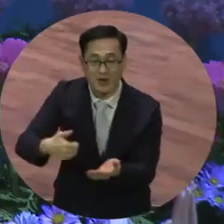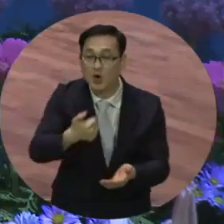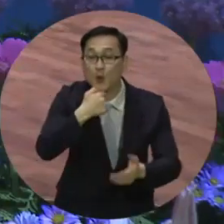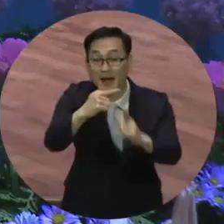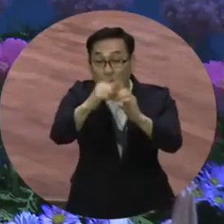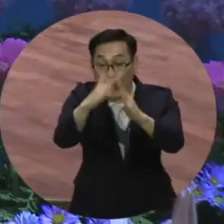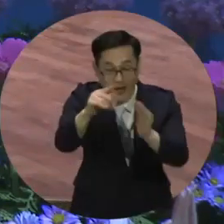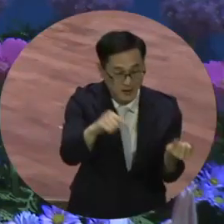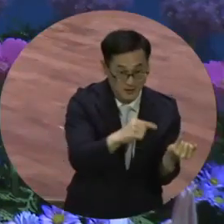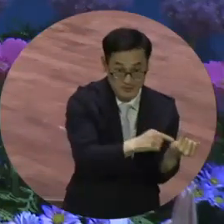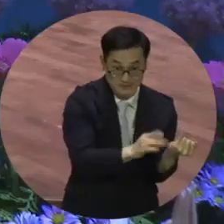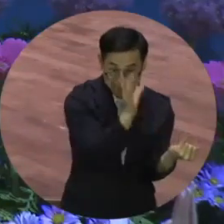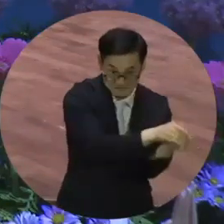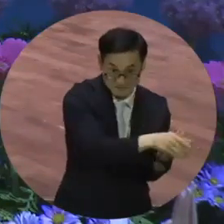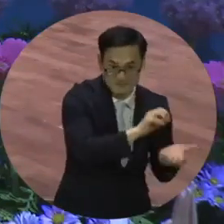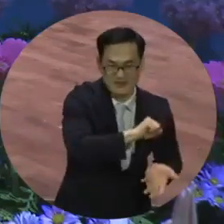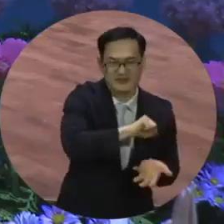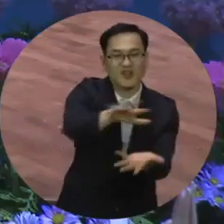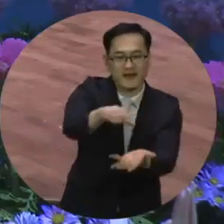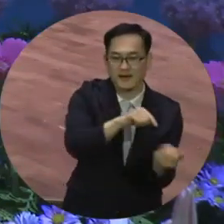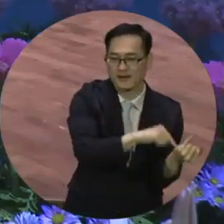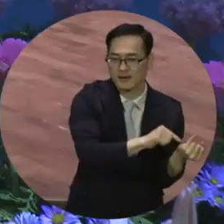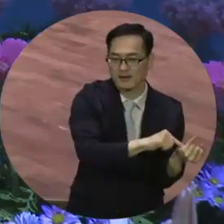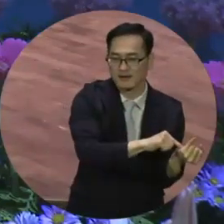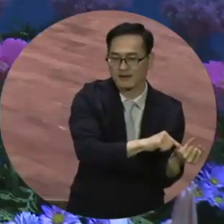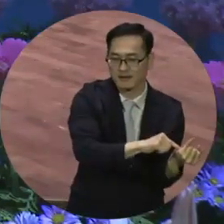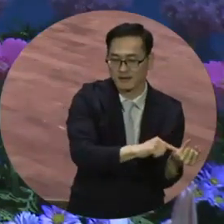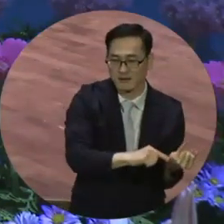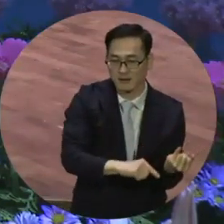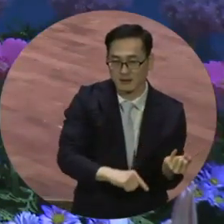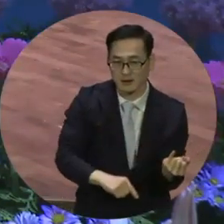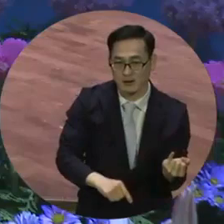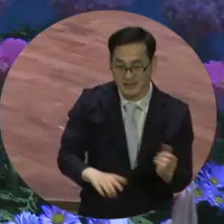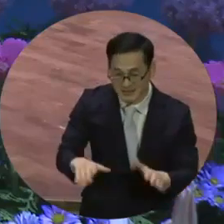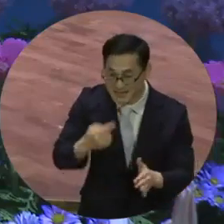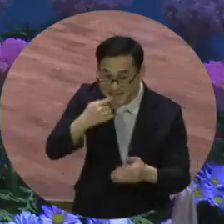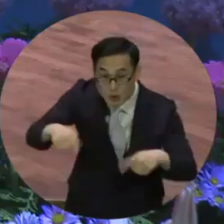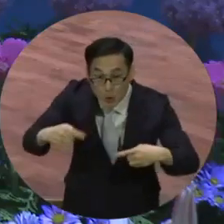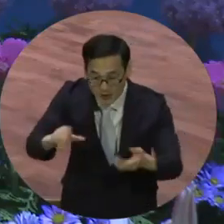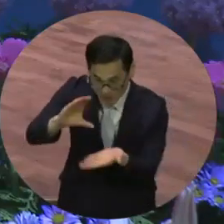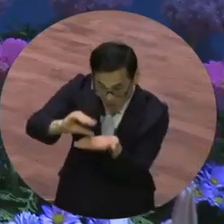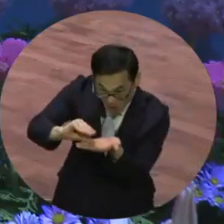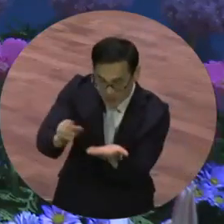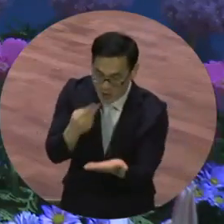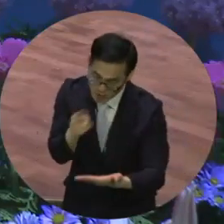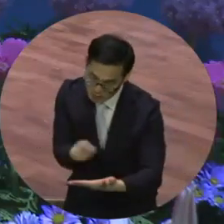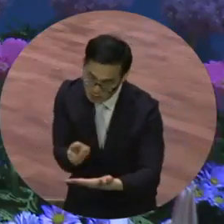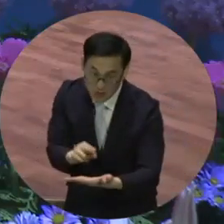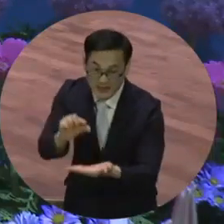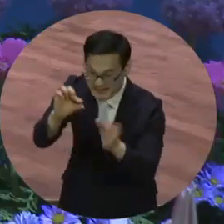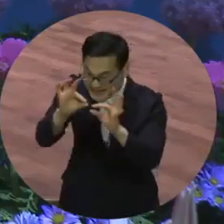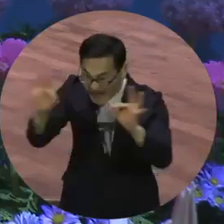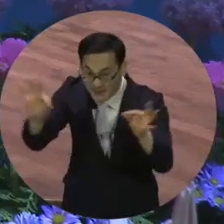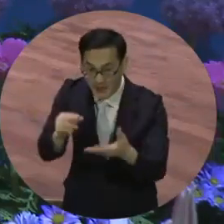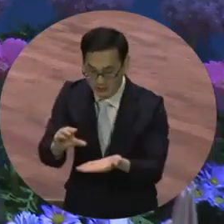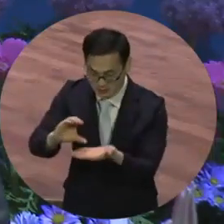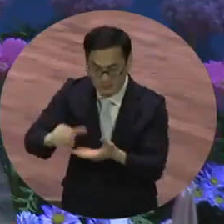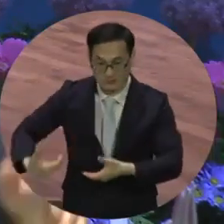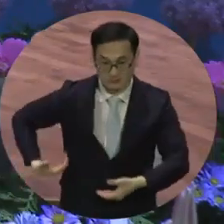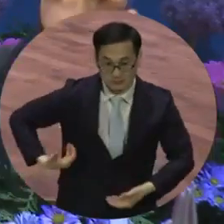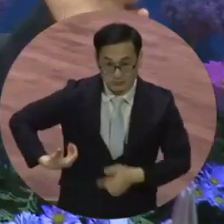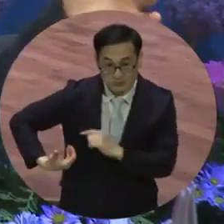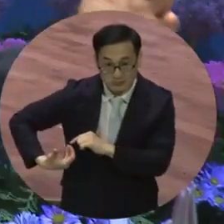인물이에요. 로마에 가서, 당시에는요, 지금처럼 종이라는 게 없었어요. 그쵸? 없기